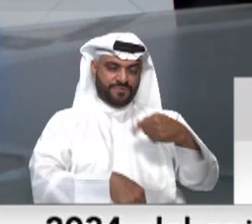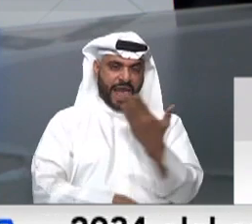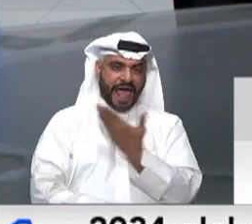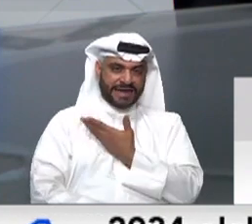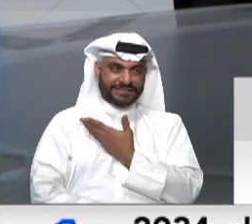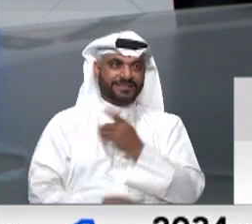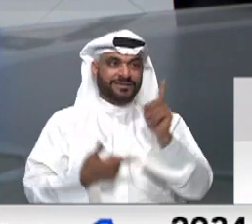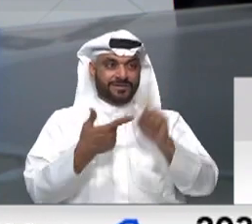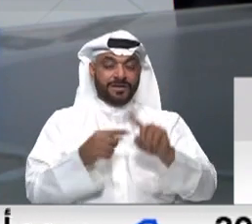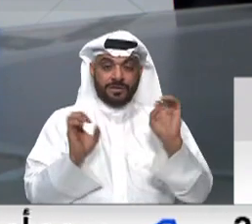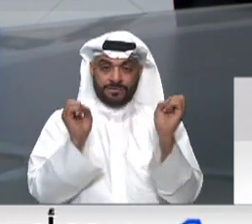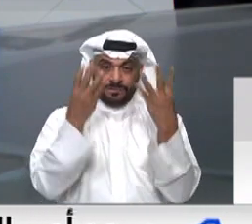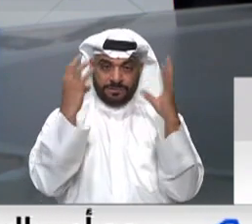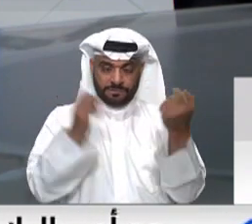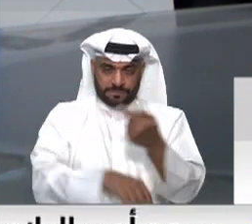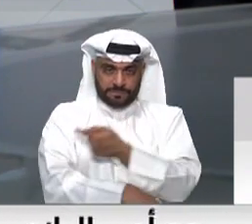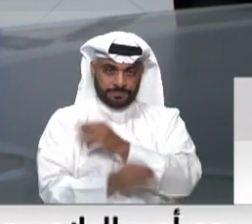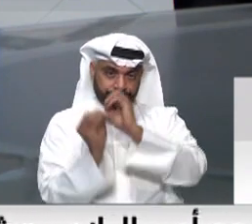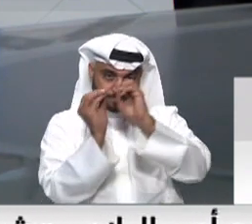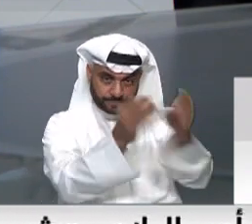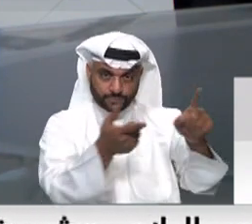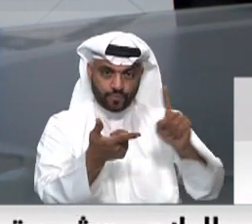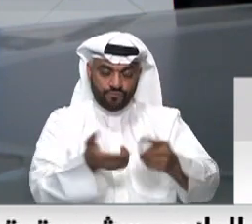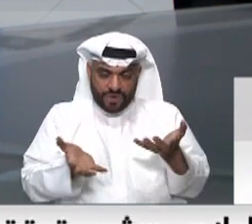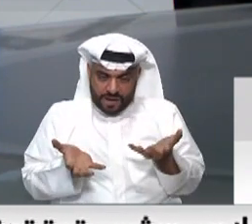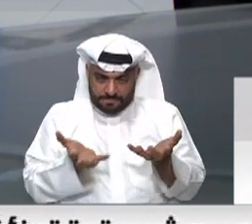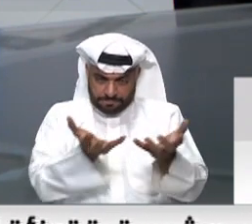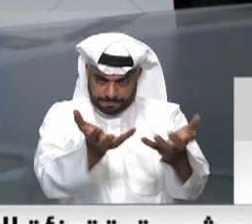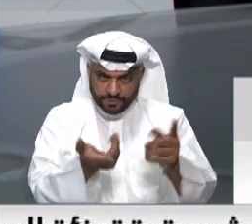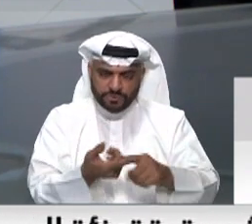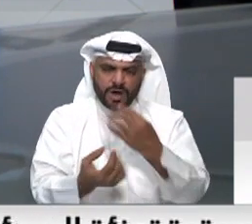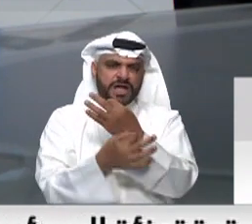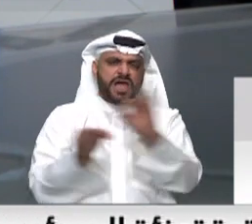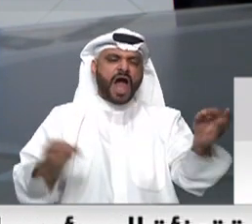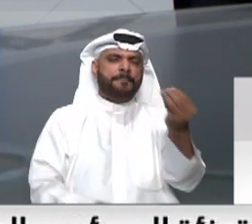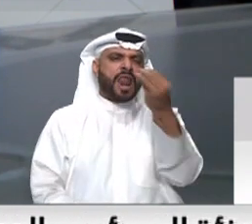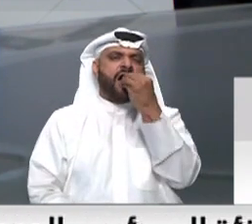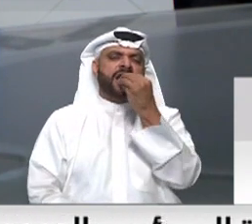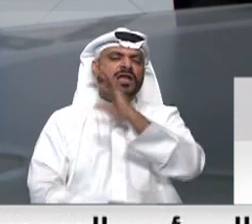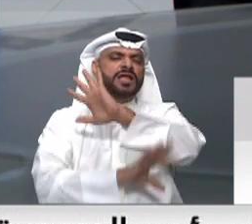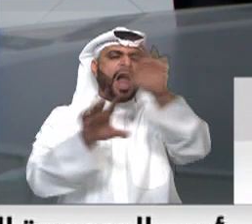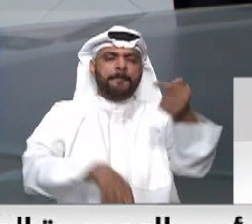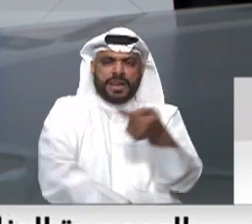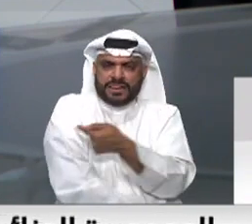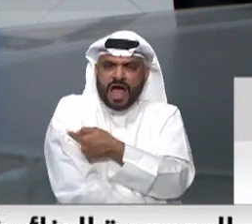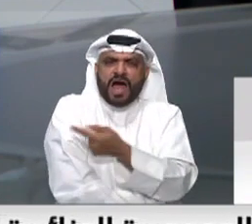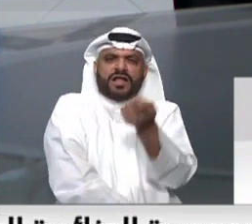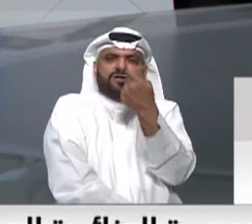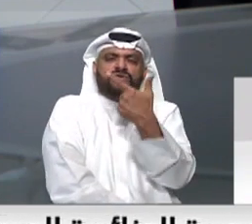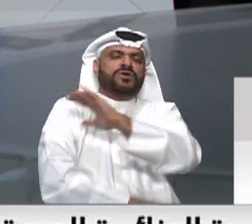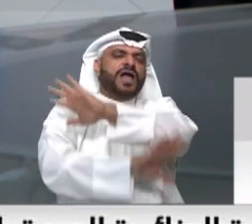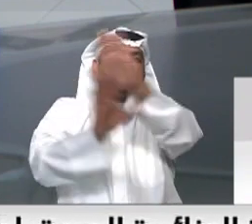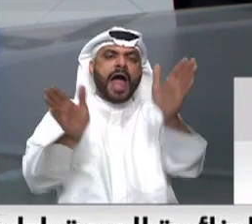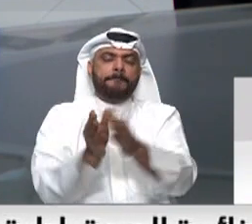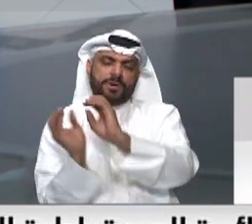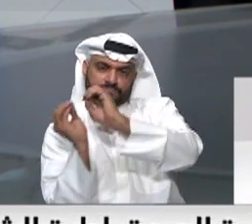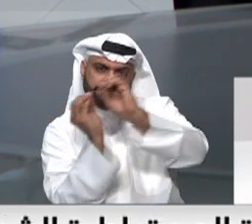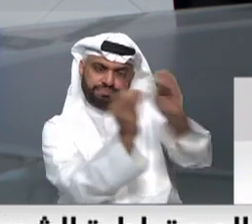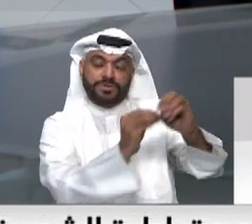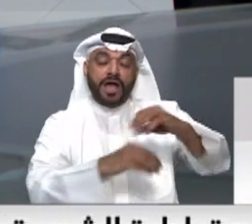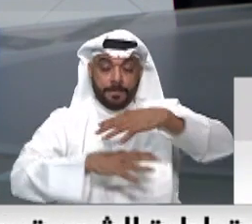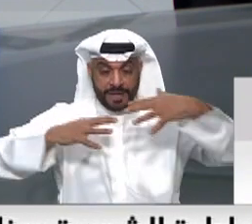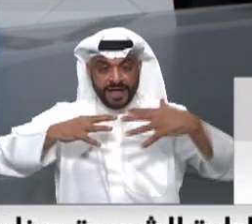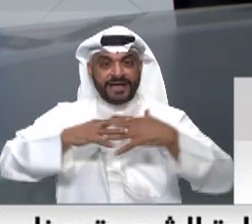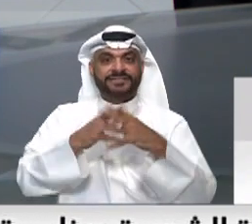إسعاف. وتأتي هذه المبادرة من الجمعية الكويتية للإغاثة التنسيق مع وزارتي الخارجية والشؤون